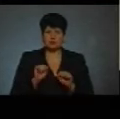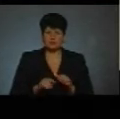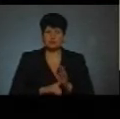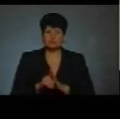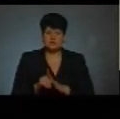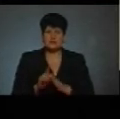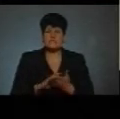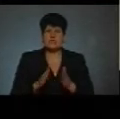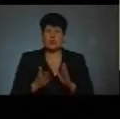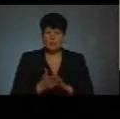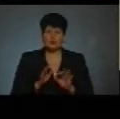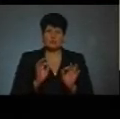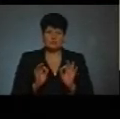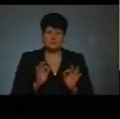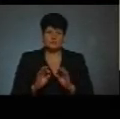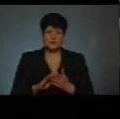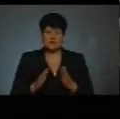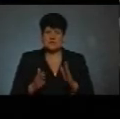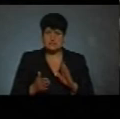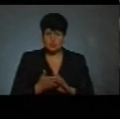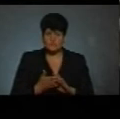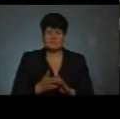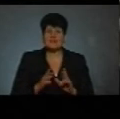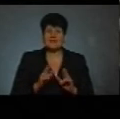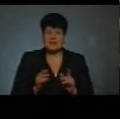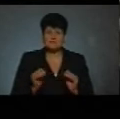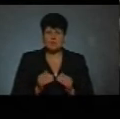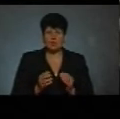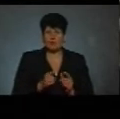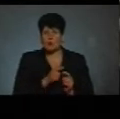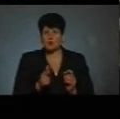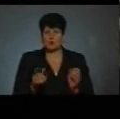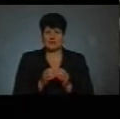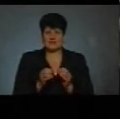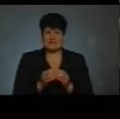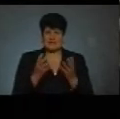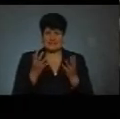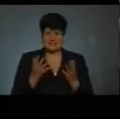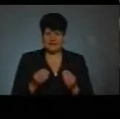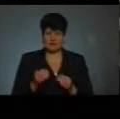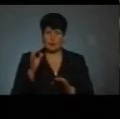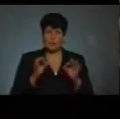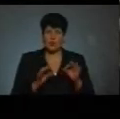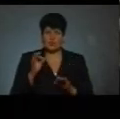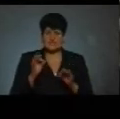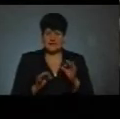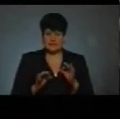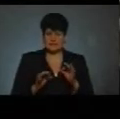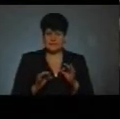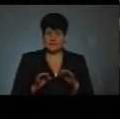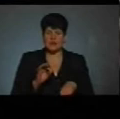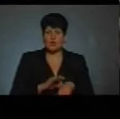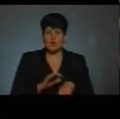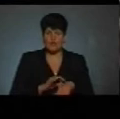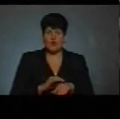умови сприятливої епідеміологічної ситуації. Як мінімум протягом 10 днів відсоток виявлених випадків захворювання в країні мав би